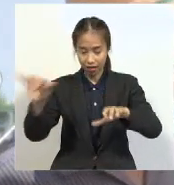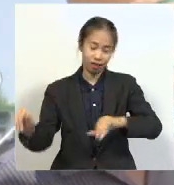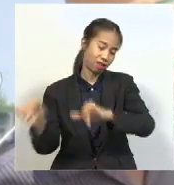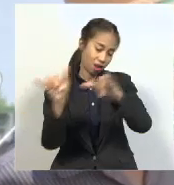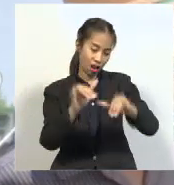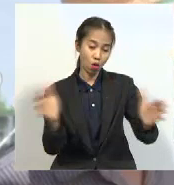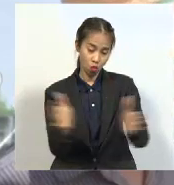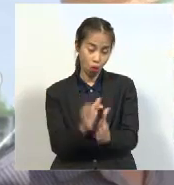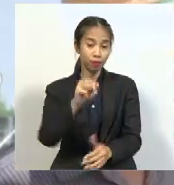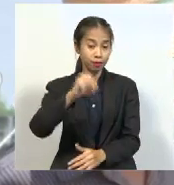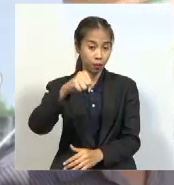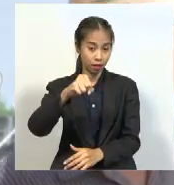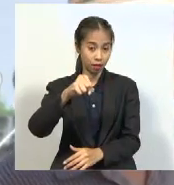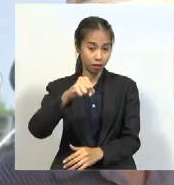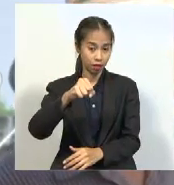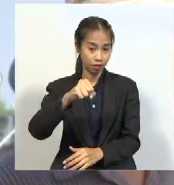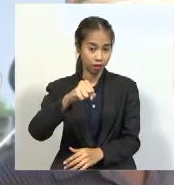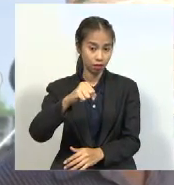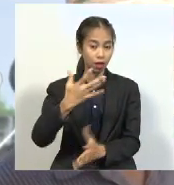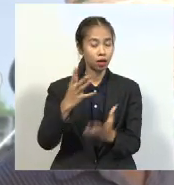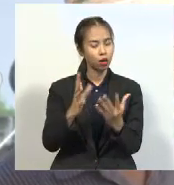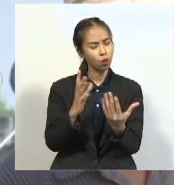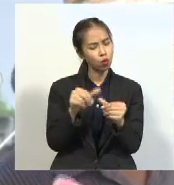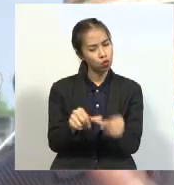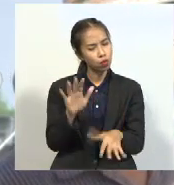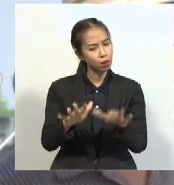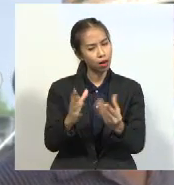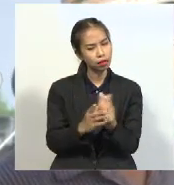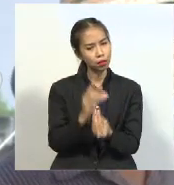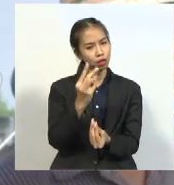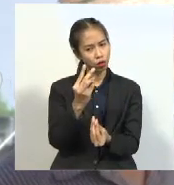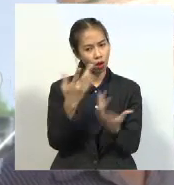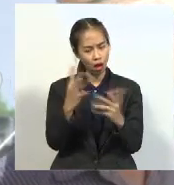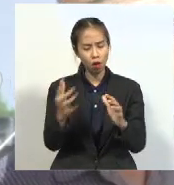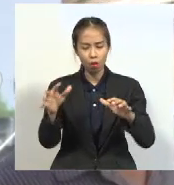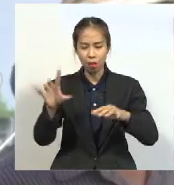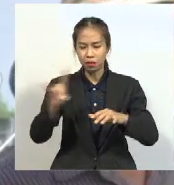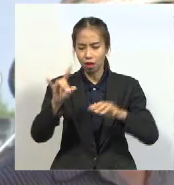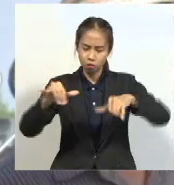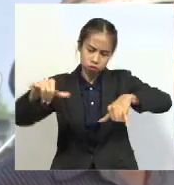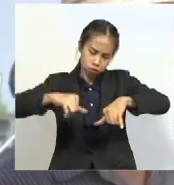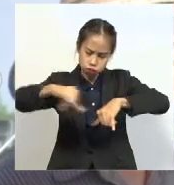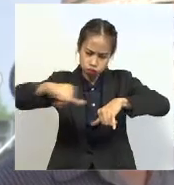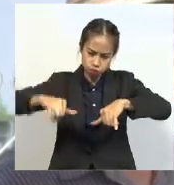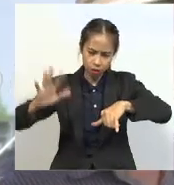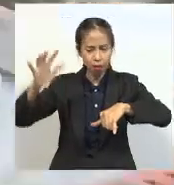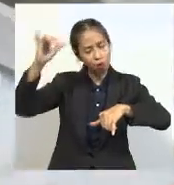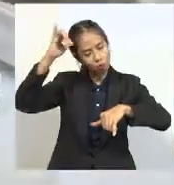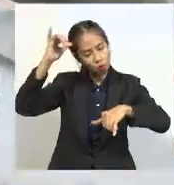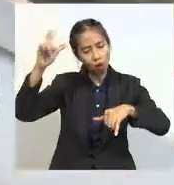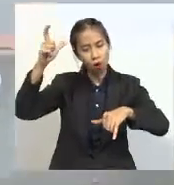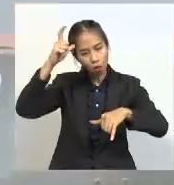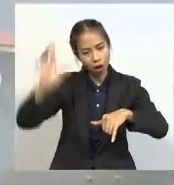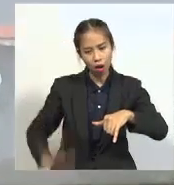ครับ ก็คือเหมือนสัตว์เนี่ยอยู่ที่นี่มากว่า2อาทิตย์แล้วค่ะ ค พอสัตว์อยู่รวมตัวอยู่รวมกันมากๆไม่ว่าจะเป็นโคกระบือหรือว่าสุนัขเองเนี่ยโรคความ